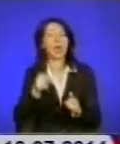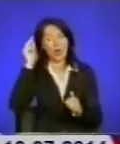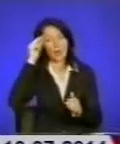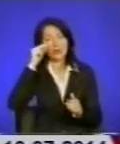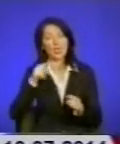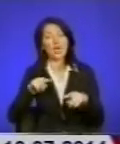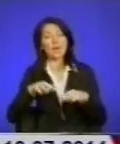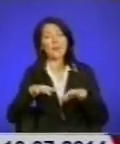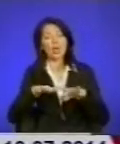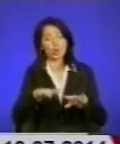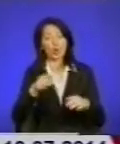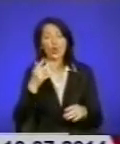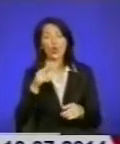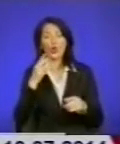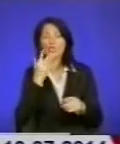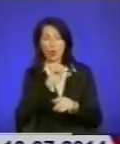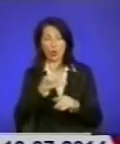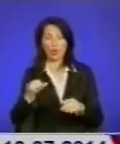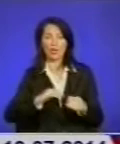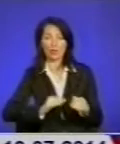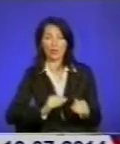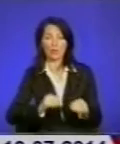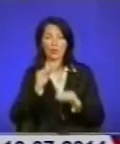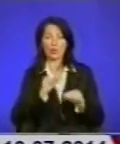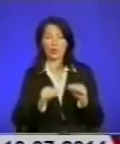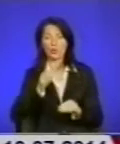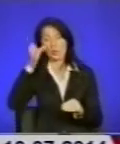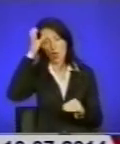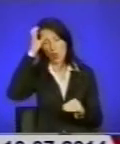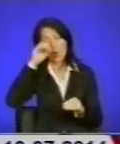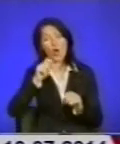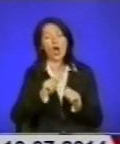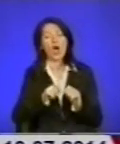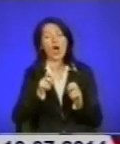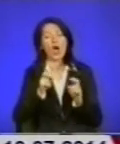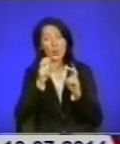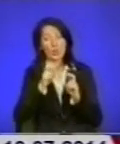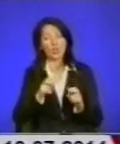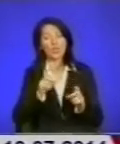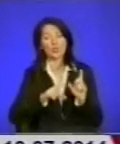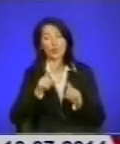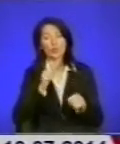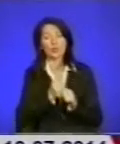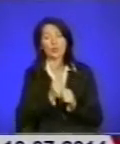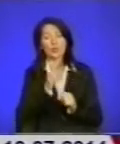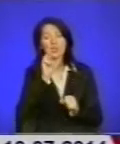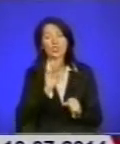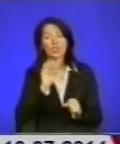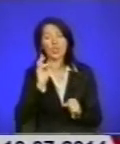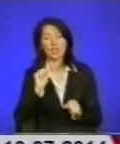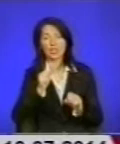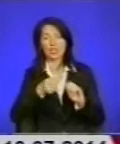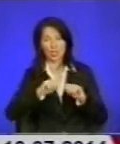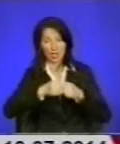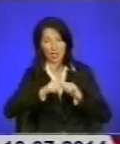фірм. За розробками Науково-дослідного інституту протезування виготовляють шини та шарніри до ортезних систем.